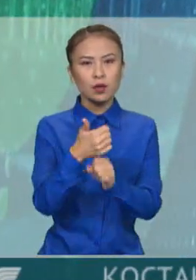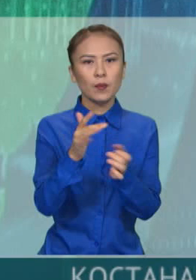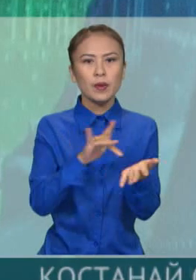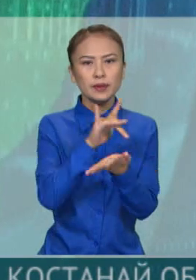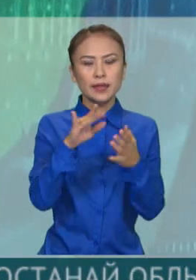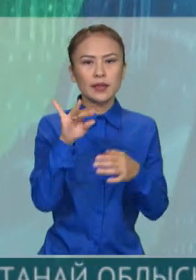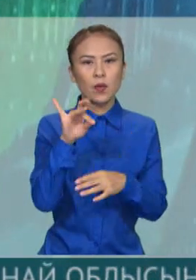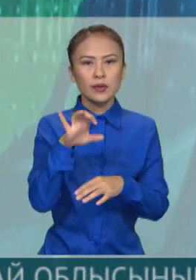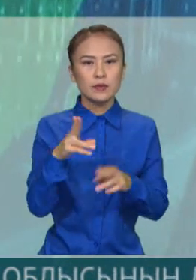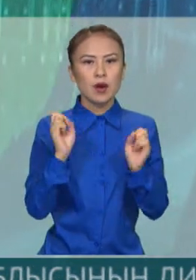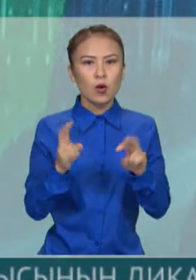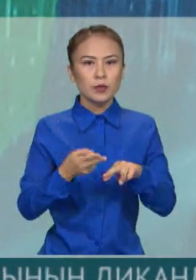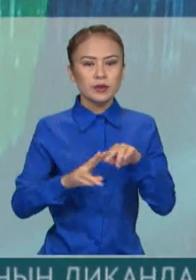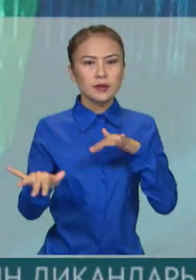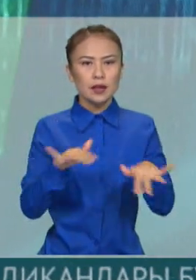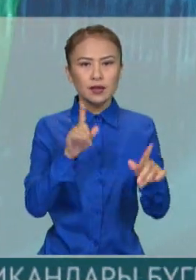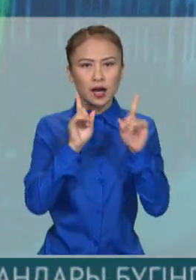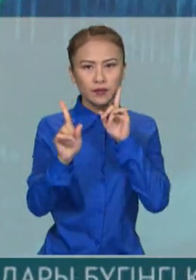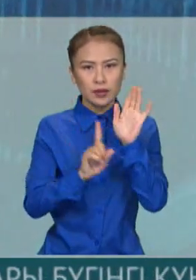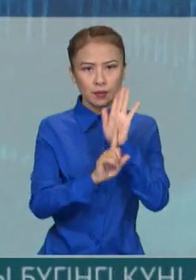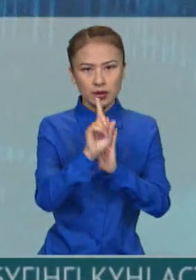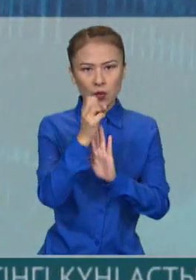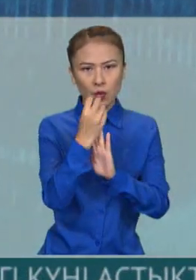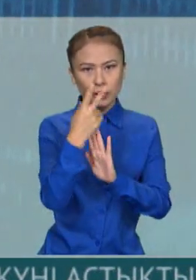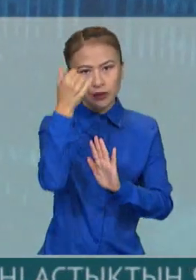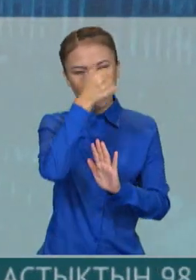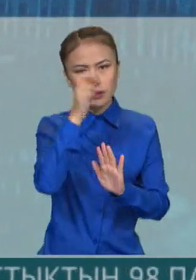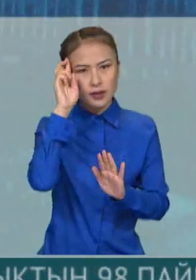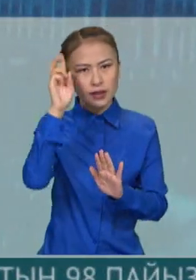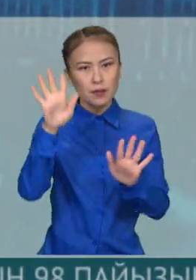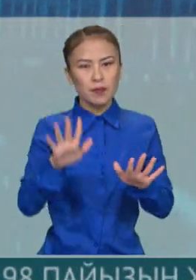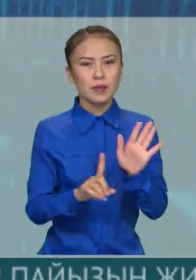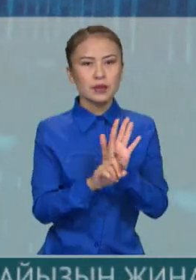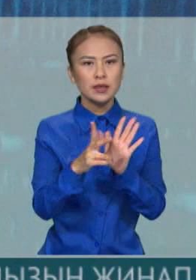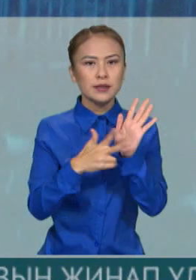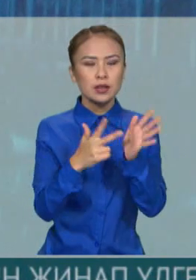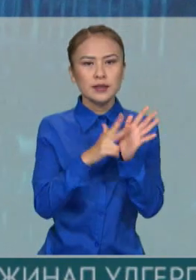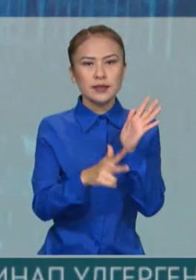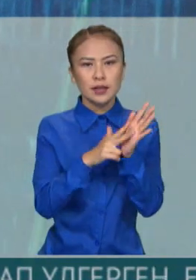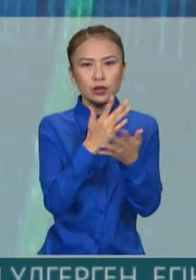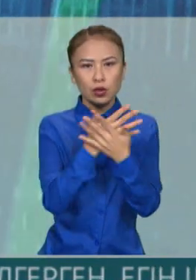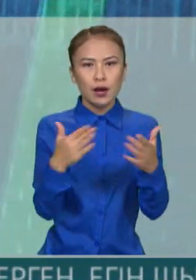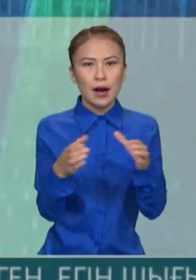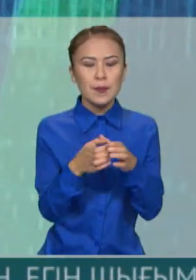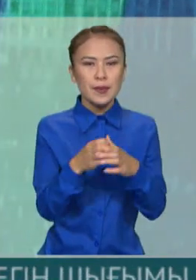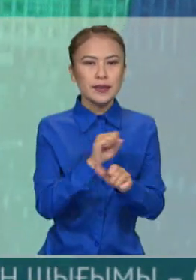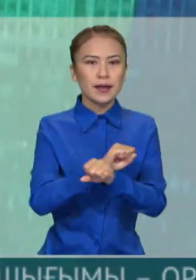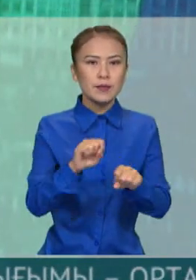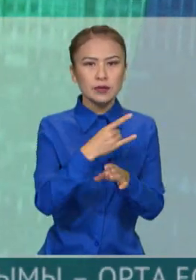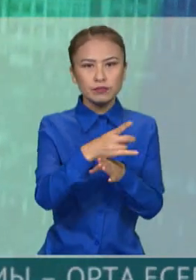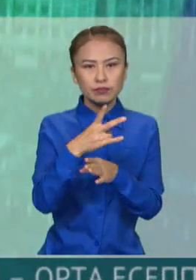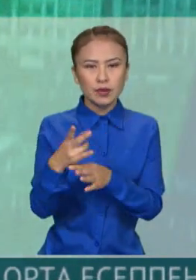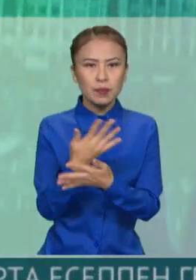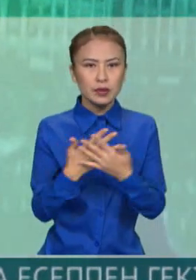Елордада терроризм қауіптеріне қарсы іс-қимыл конференциясы басталды. 12 елден келген 80 түрлі компания лаңкестікке төтеп